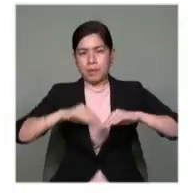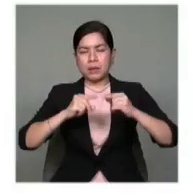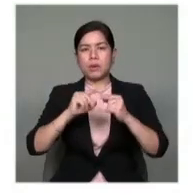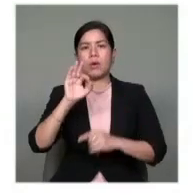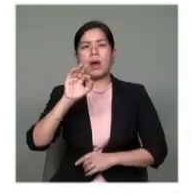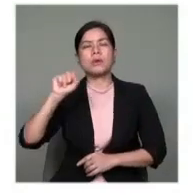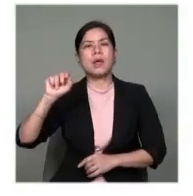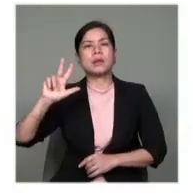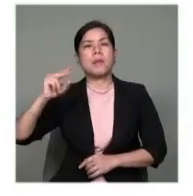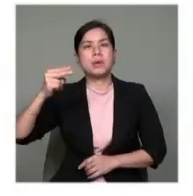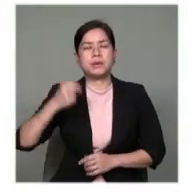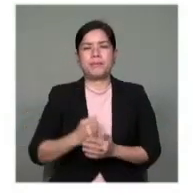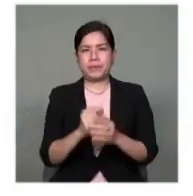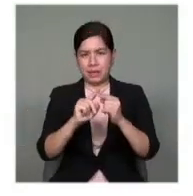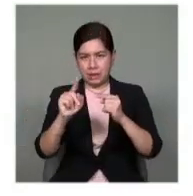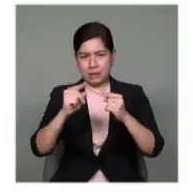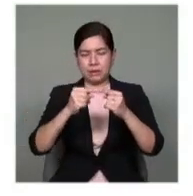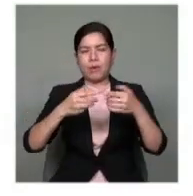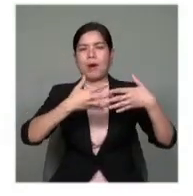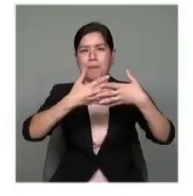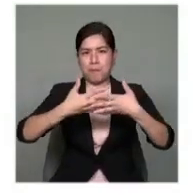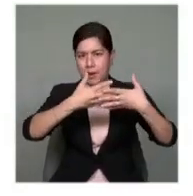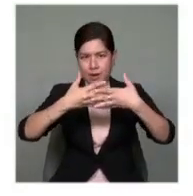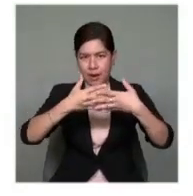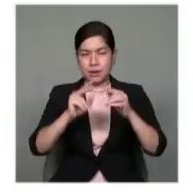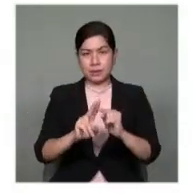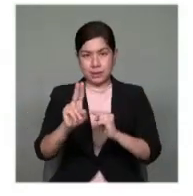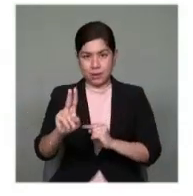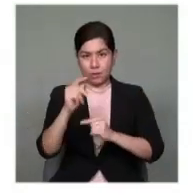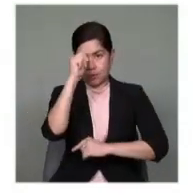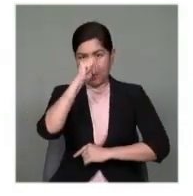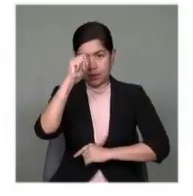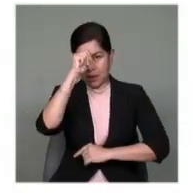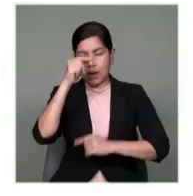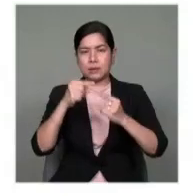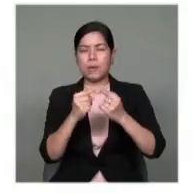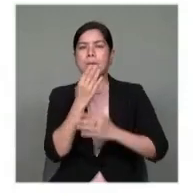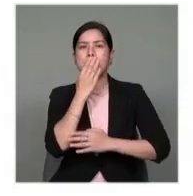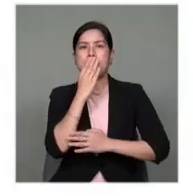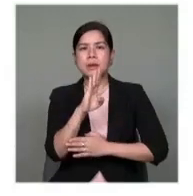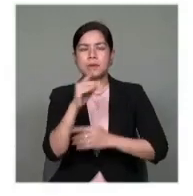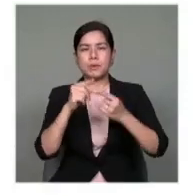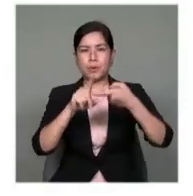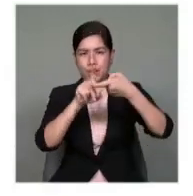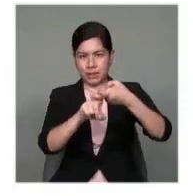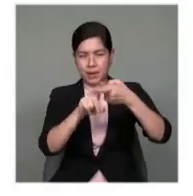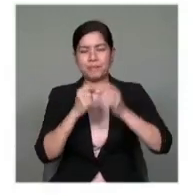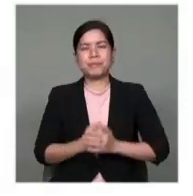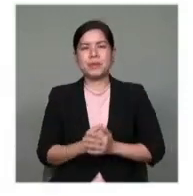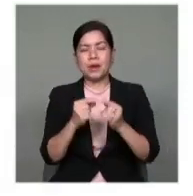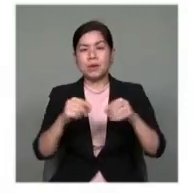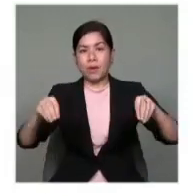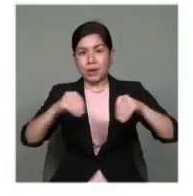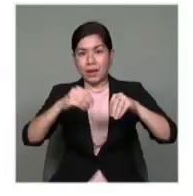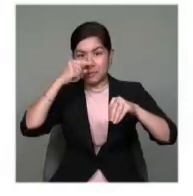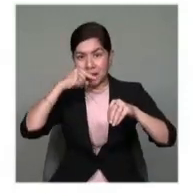นสหรัฐยังคงเป็นอันดับหนึ่งของโลกนะคะรองลงมาก็คืออินเดียบราซิลและรัสเซียส่วนประเทศเพื่อนบ้านของไทยโดยเฉพา